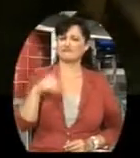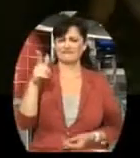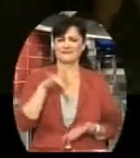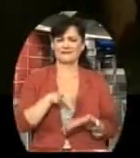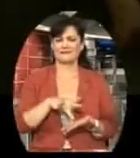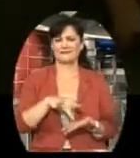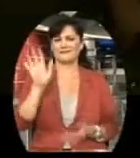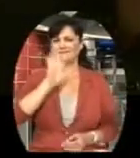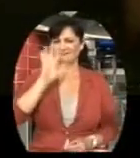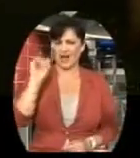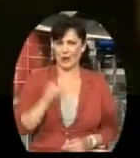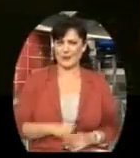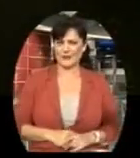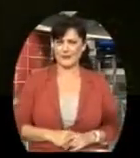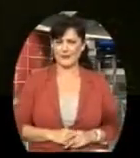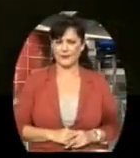אהלן.